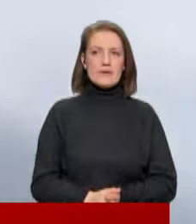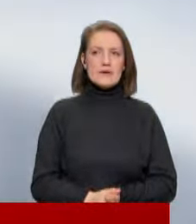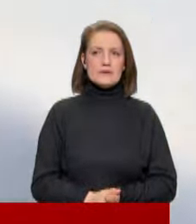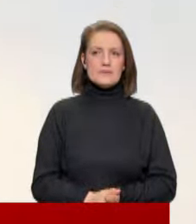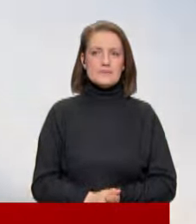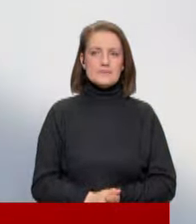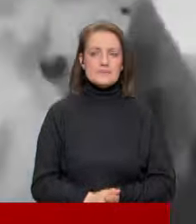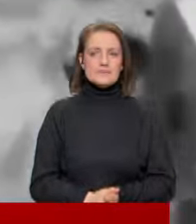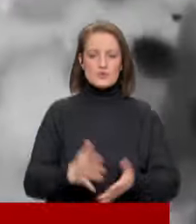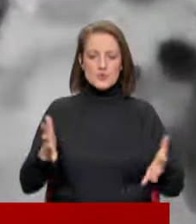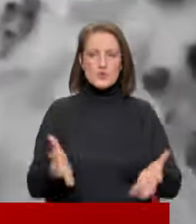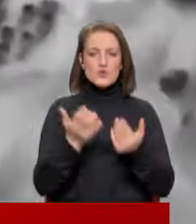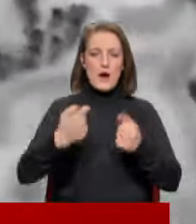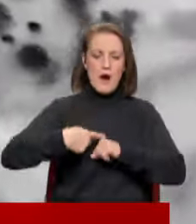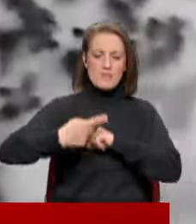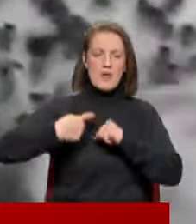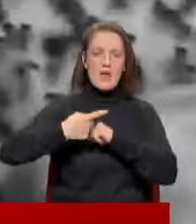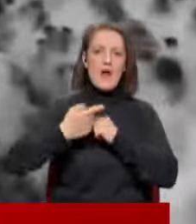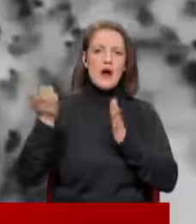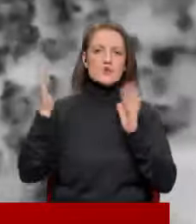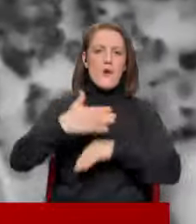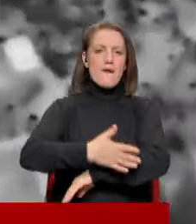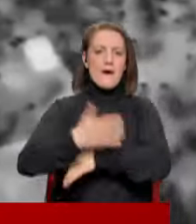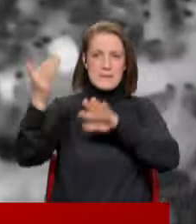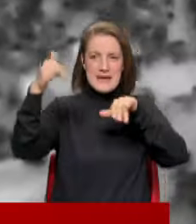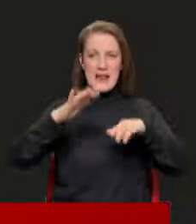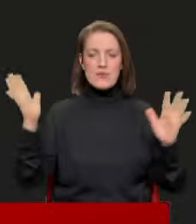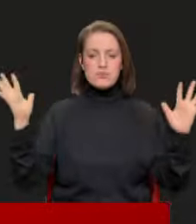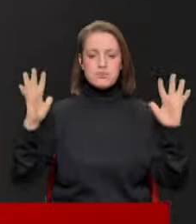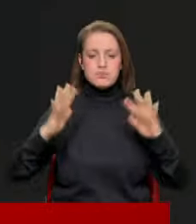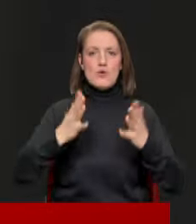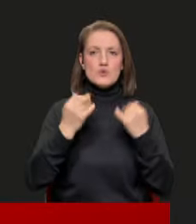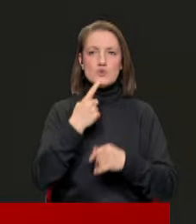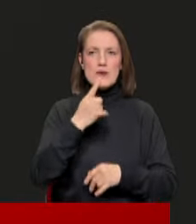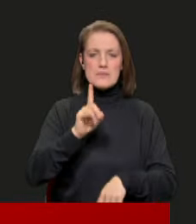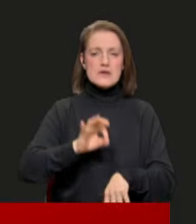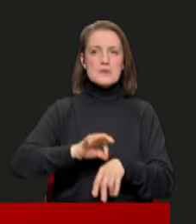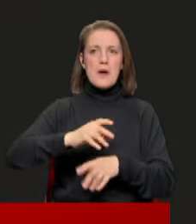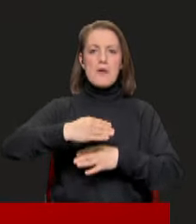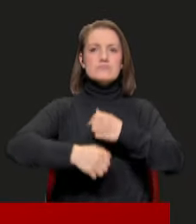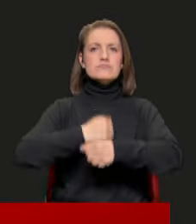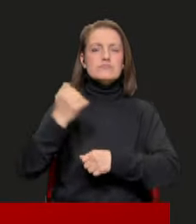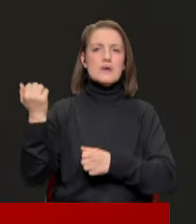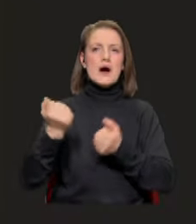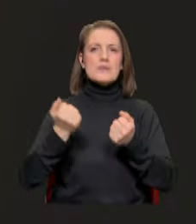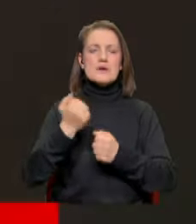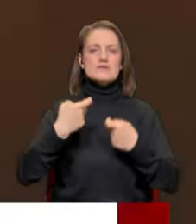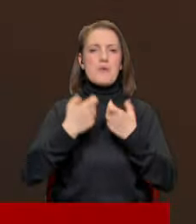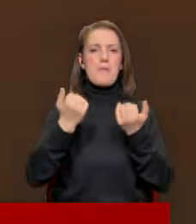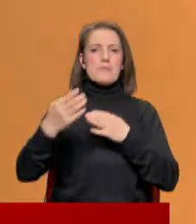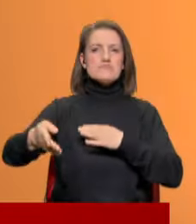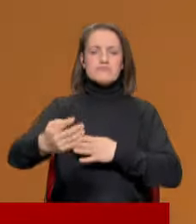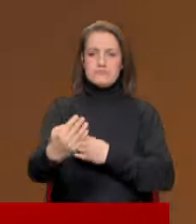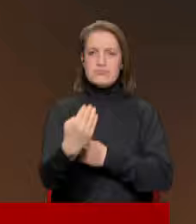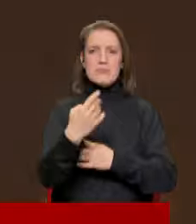anlattı kurtulanlar haftalar sonra gelen yardım için toplandıklarını söyledi aniden tanklar ortaya çıktı dedi üzerlerine